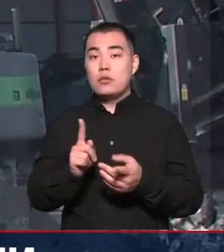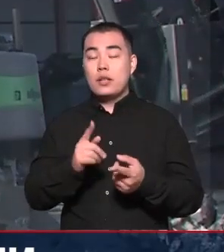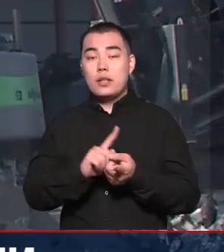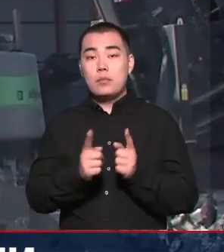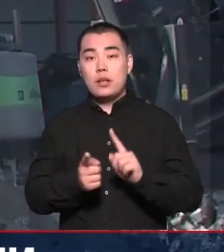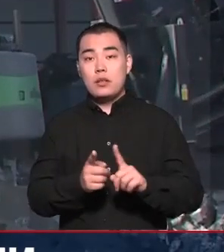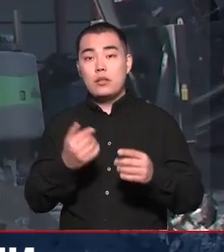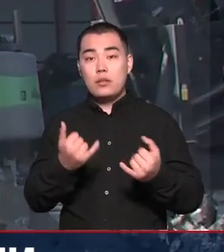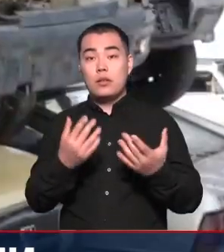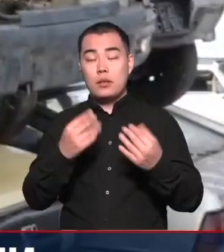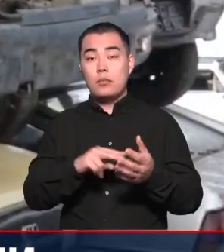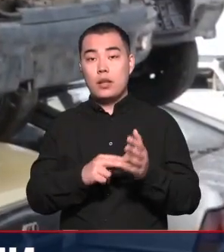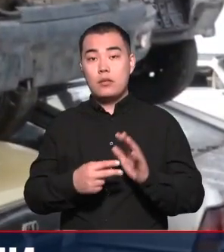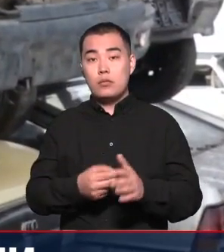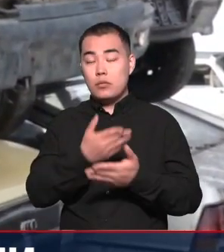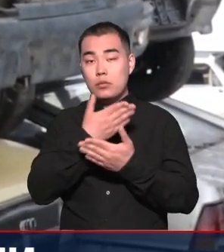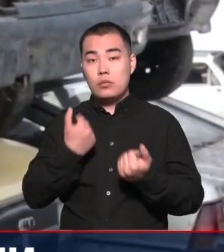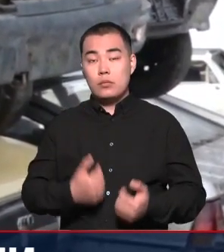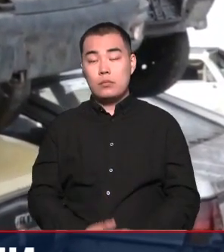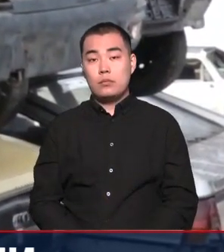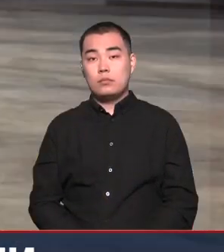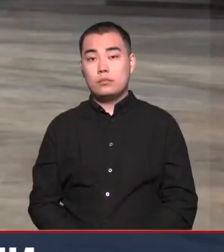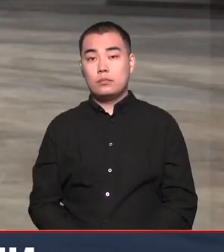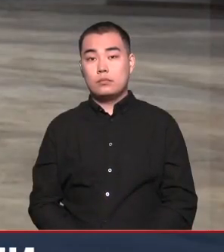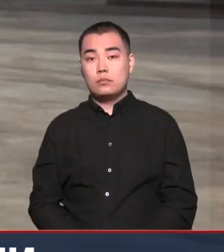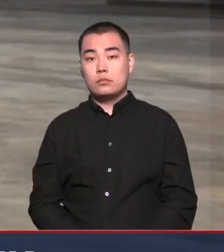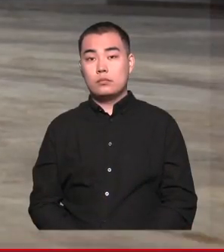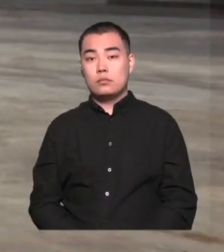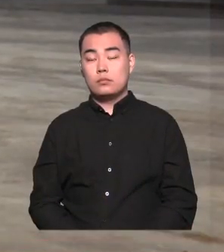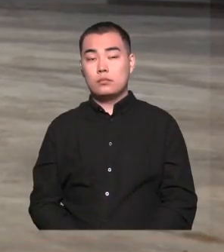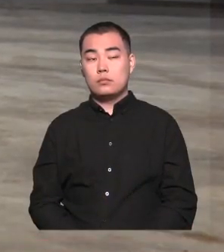изменений на сегодня не планируется. Илья Кудряков, Алмат Миндыбаев, Жибек Жолы.